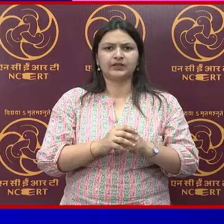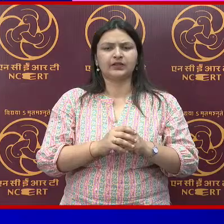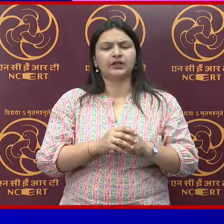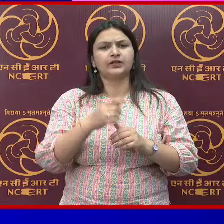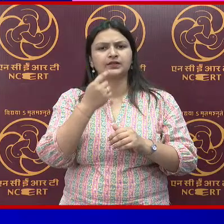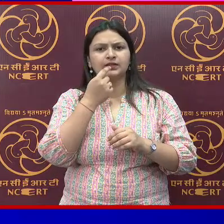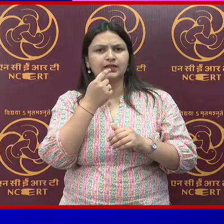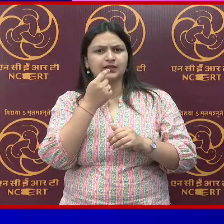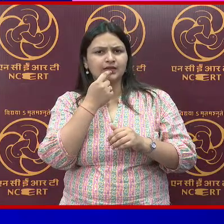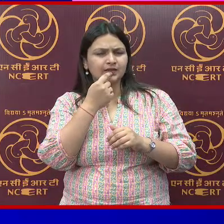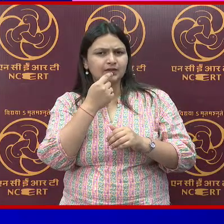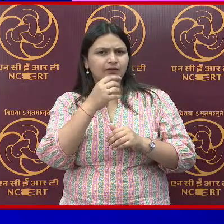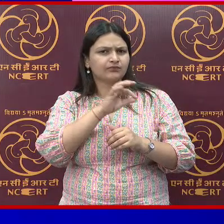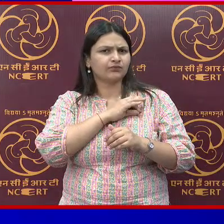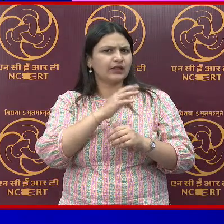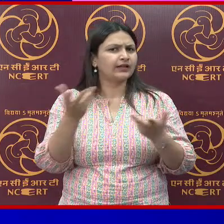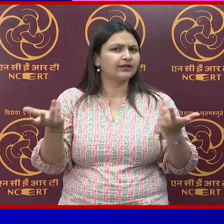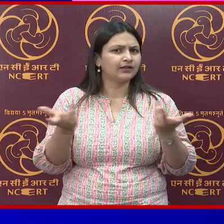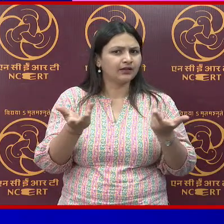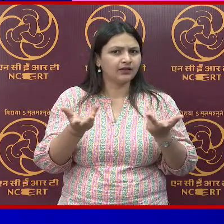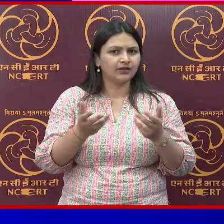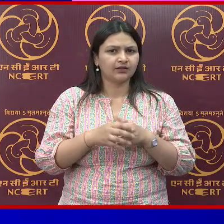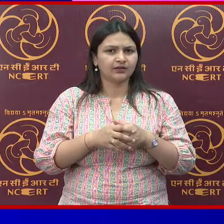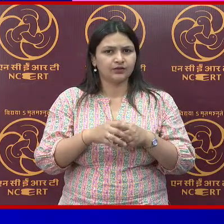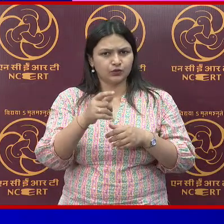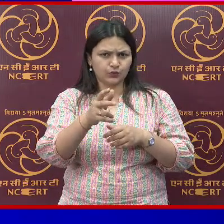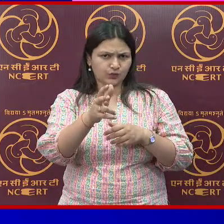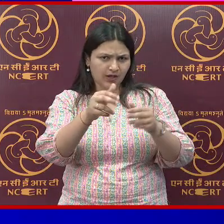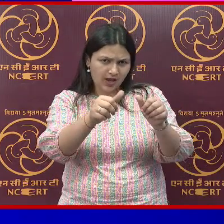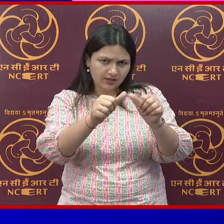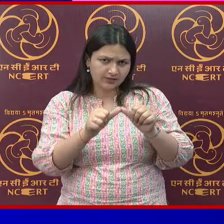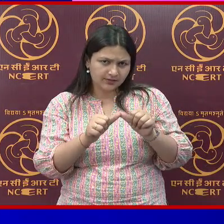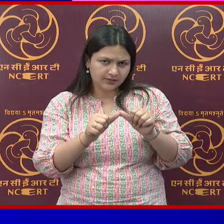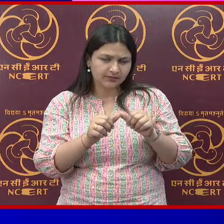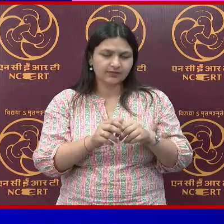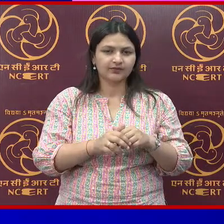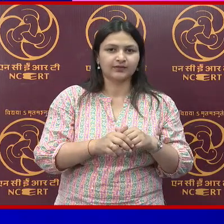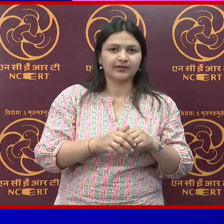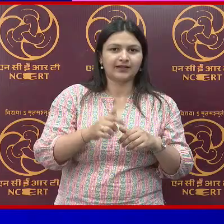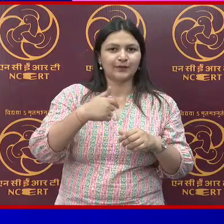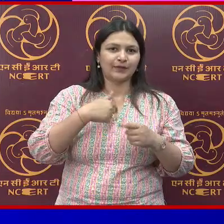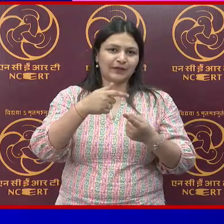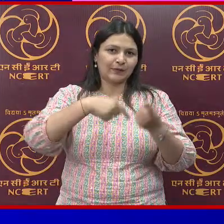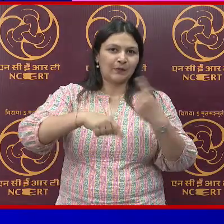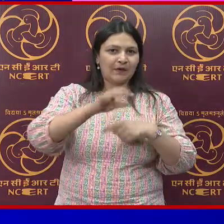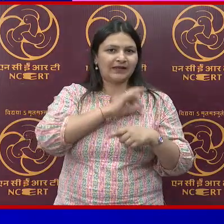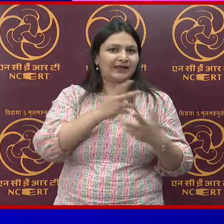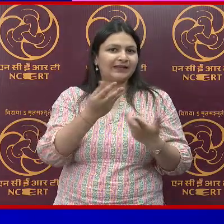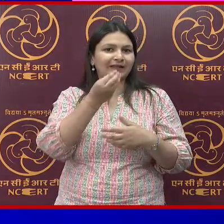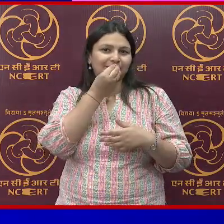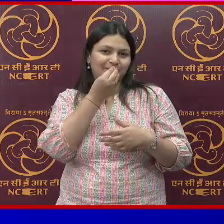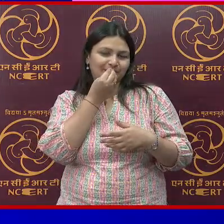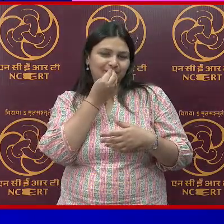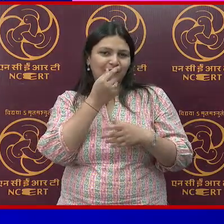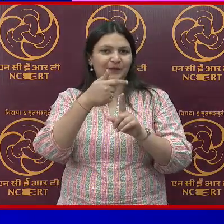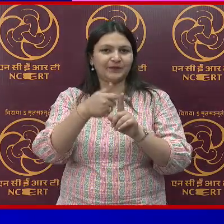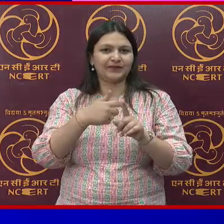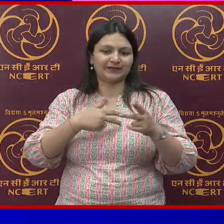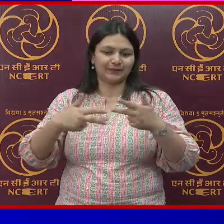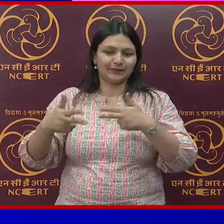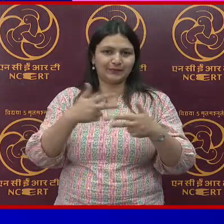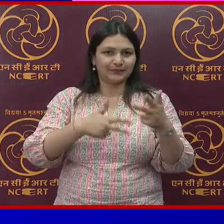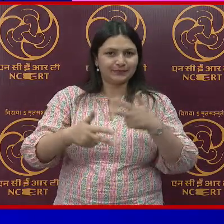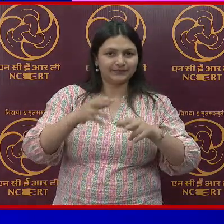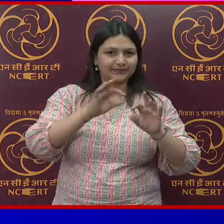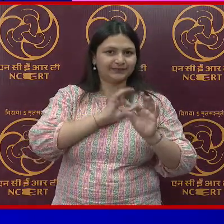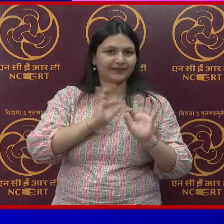the little mouth like to do? Can you tell me the answer? Obviously, बिल्कुल खाना ही पसंद करेगा. It likes to talk or it likes to